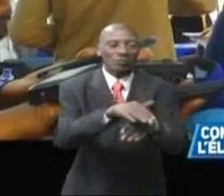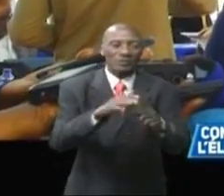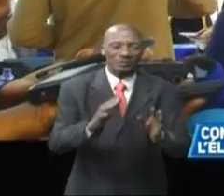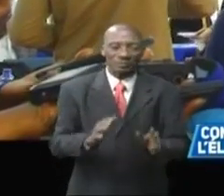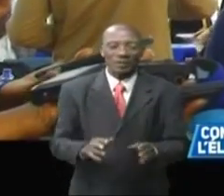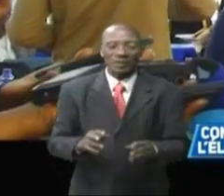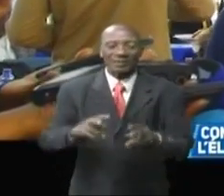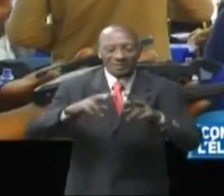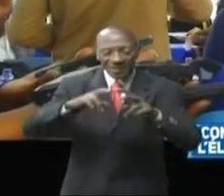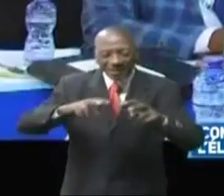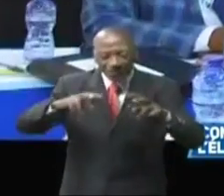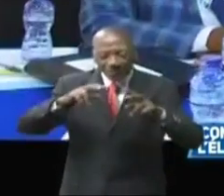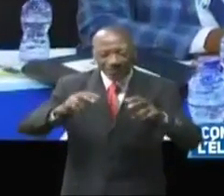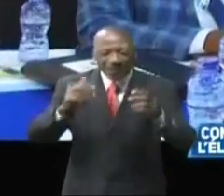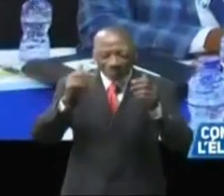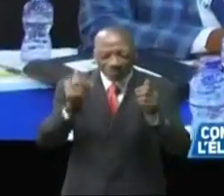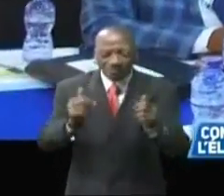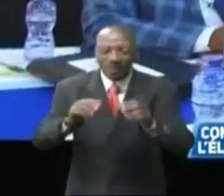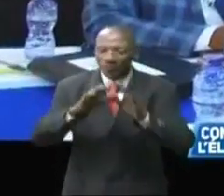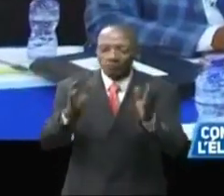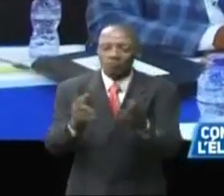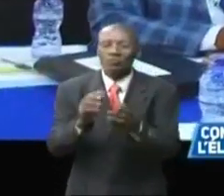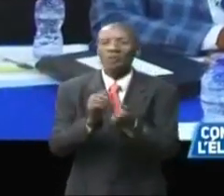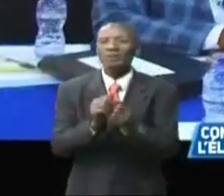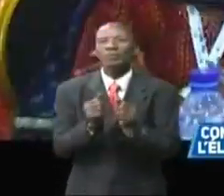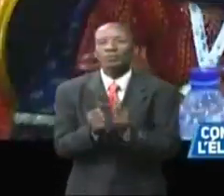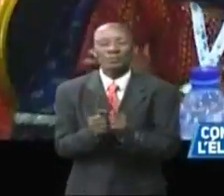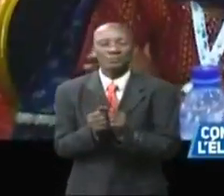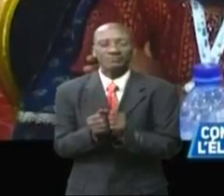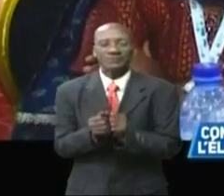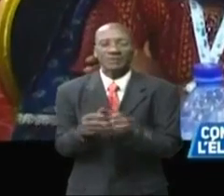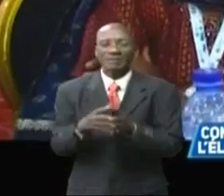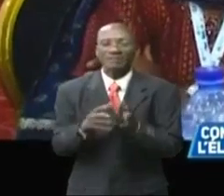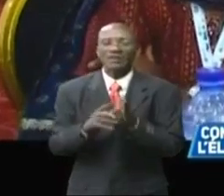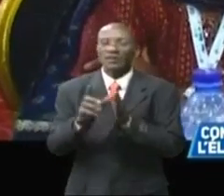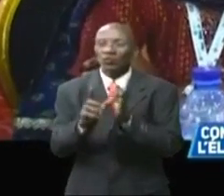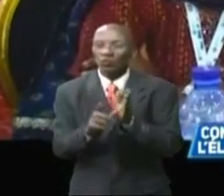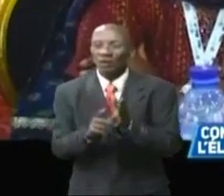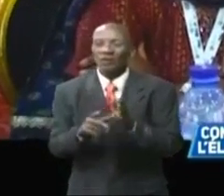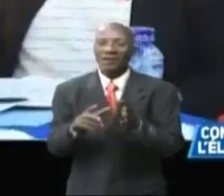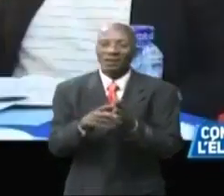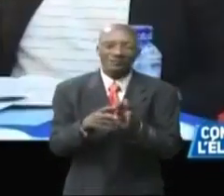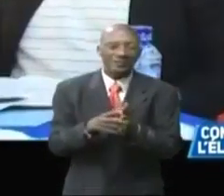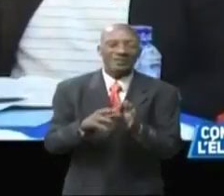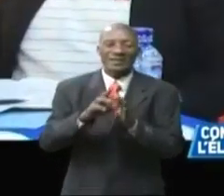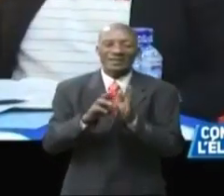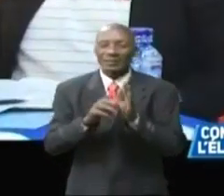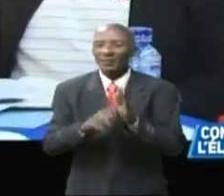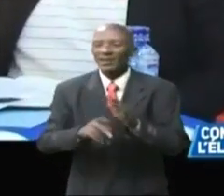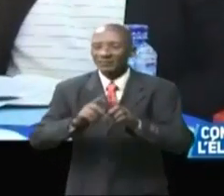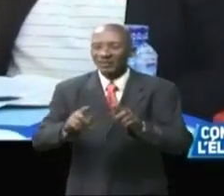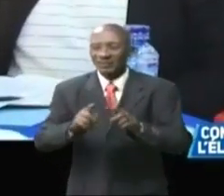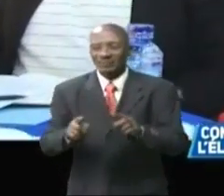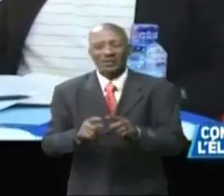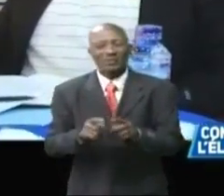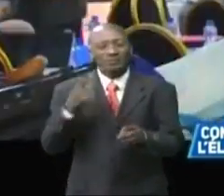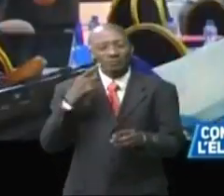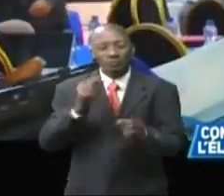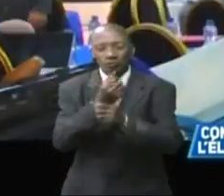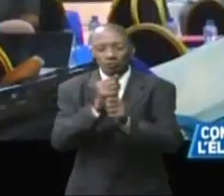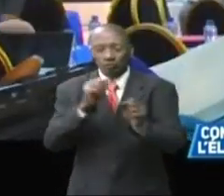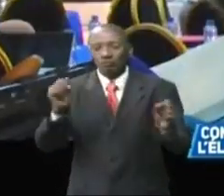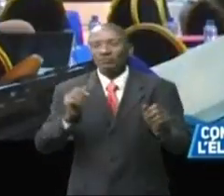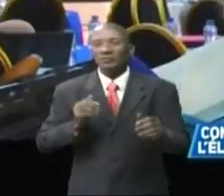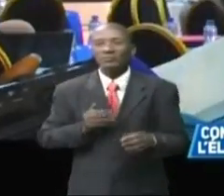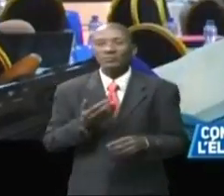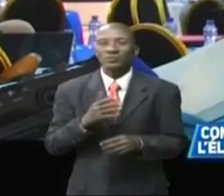de pair avec la prise en compte des droits des communautés locales dans le sens d'améliorer leurs conditions de vie. Docteur Negiski